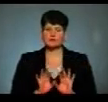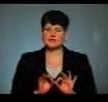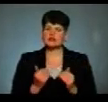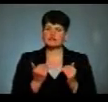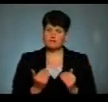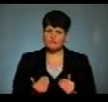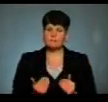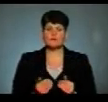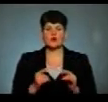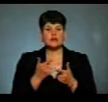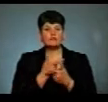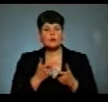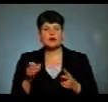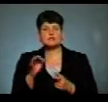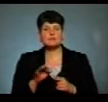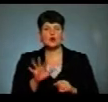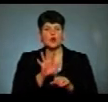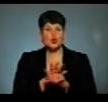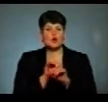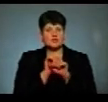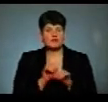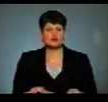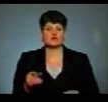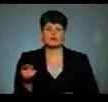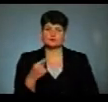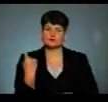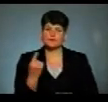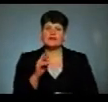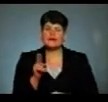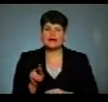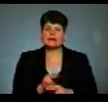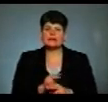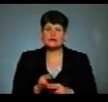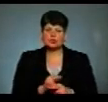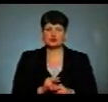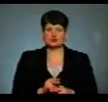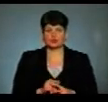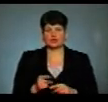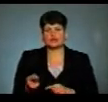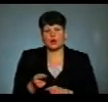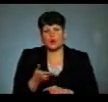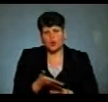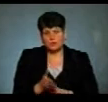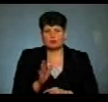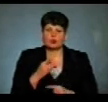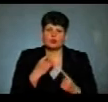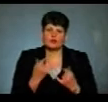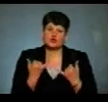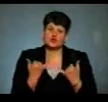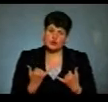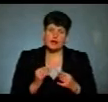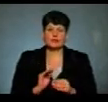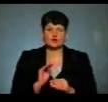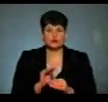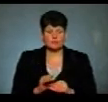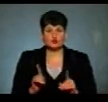оперативну інформацію щодо коронавірусу на Тернопільщині. Власне, як лікують хворих на коронавірус у Тернополі, будемо говорити сьогодні. Але додам, що